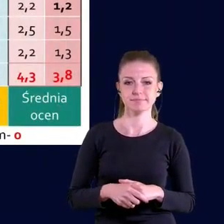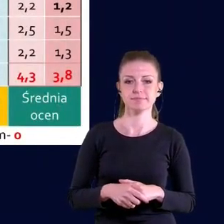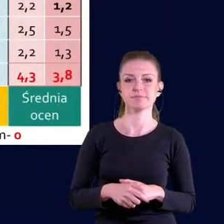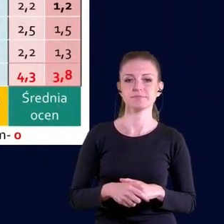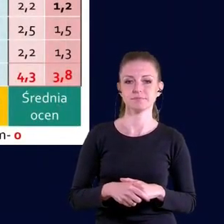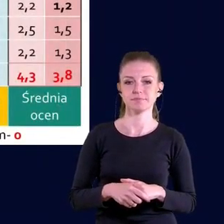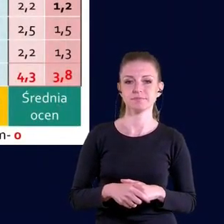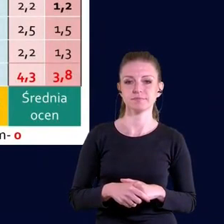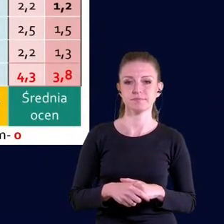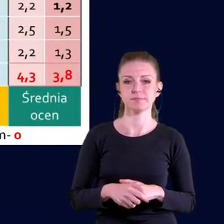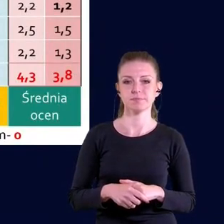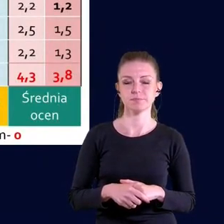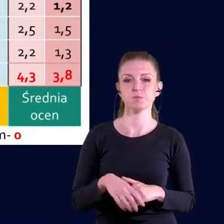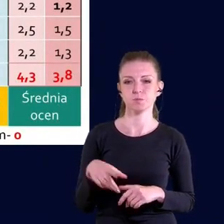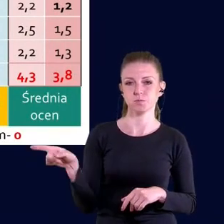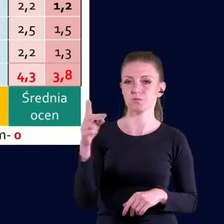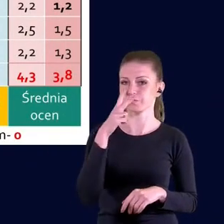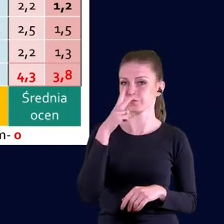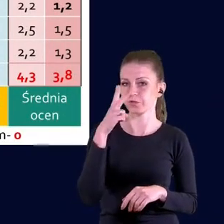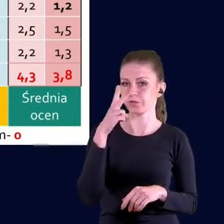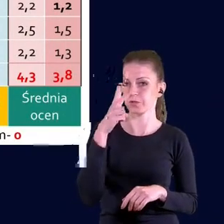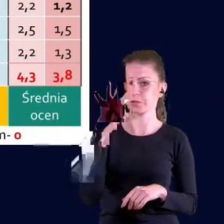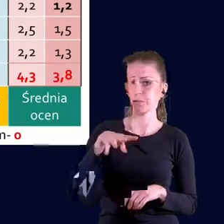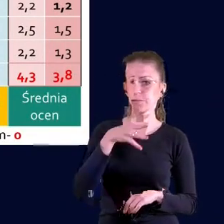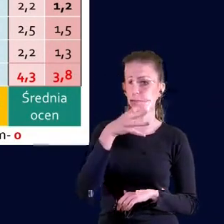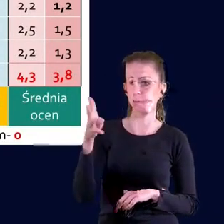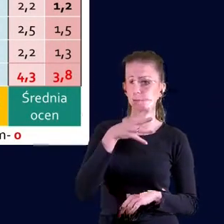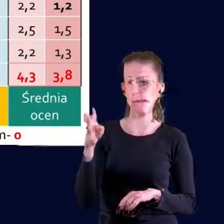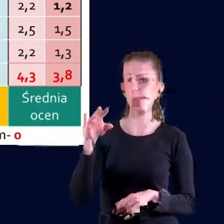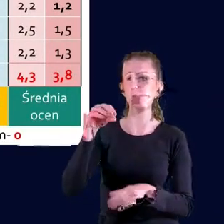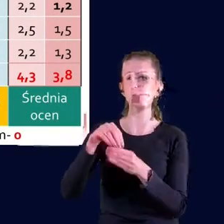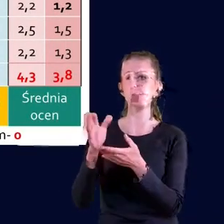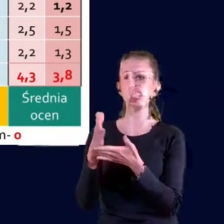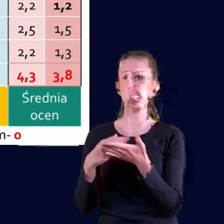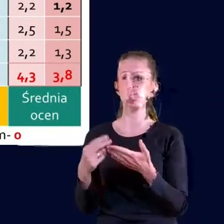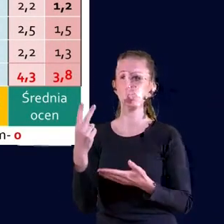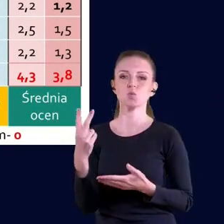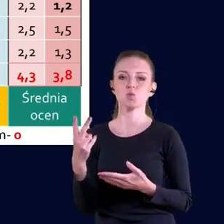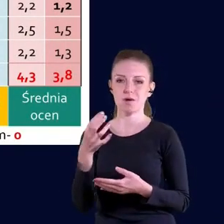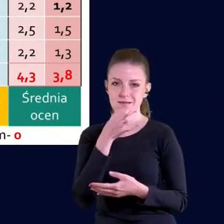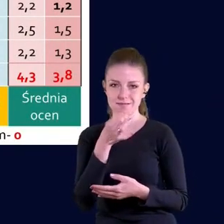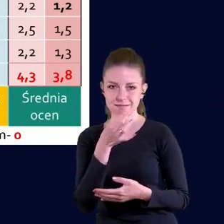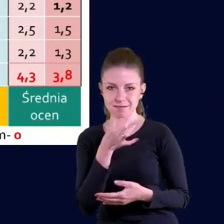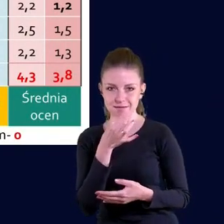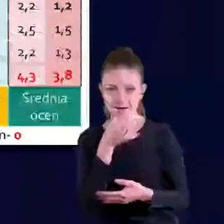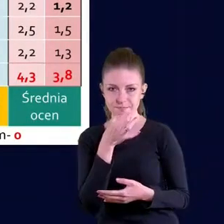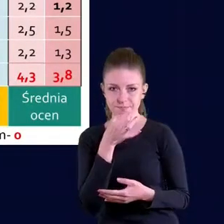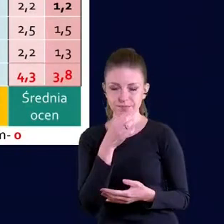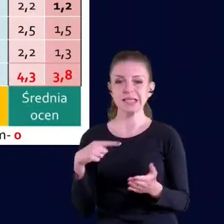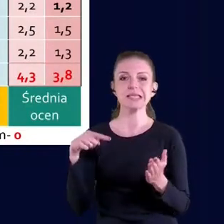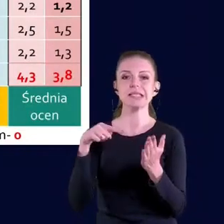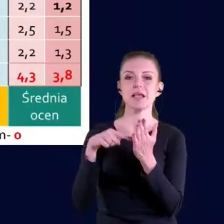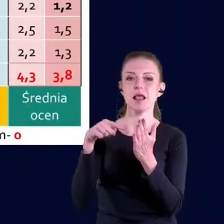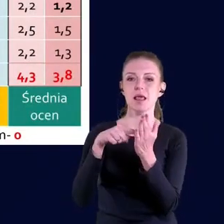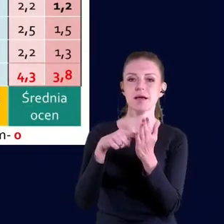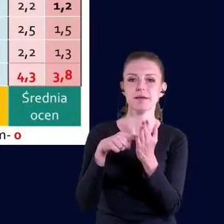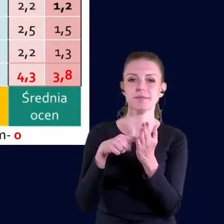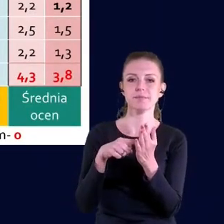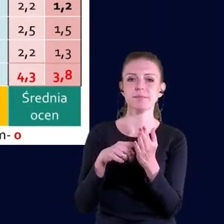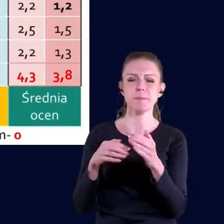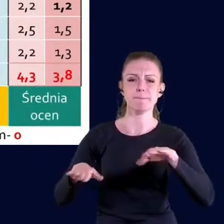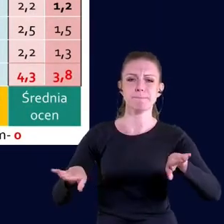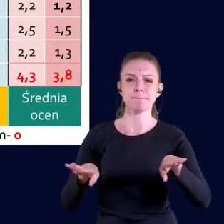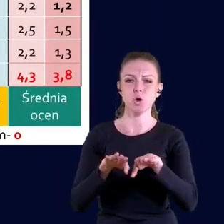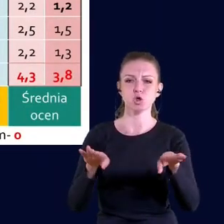hej z tej tabeli dotyczącej części drugiej ankiety instytucjonalne cele strategiczne na poziomie